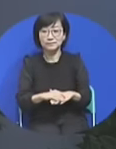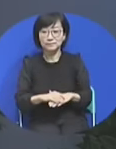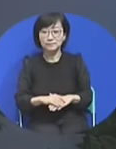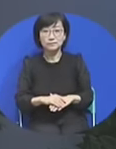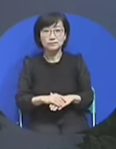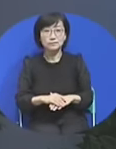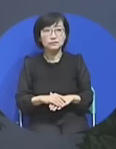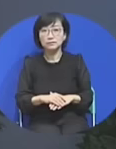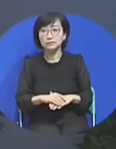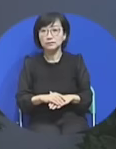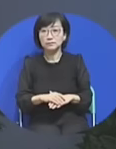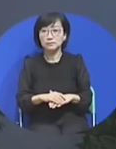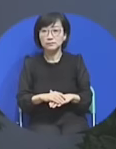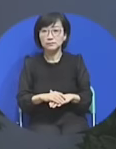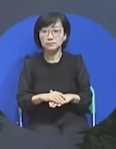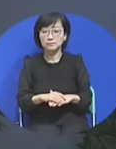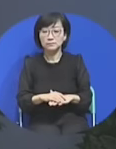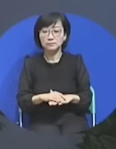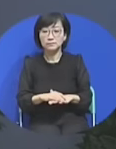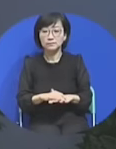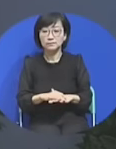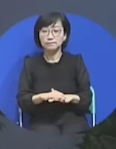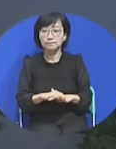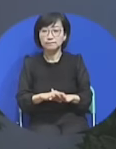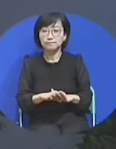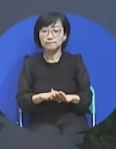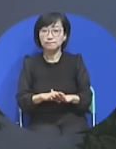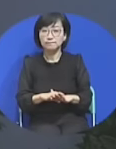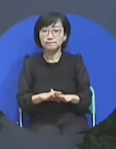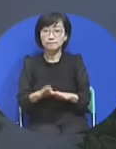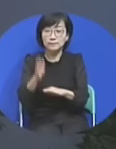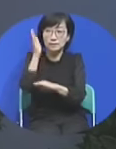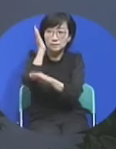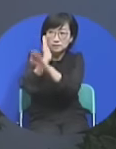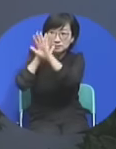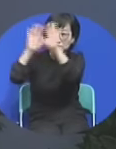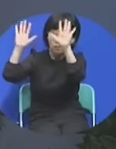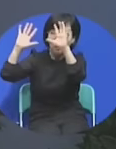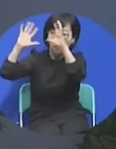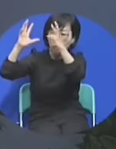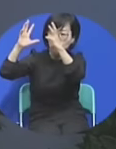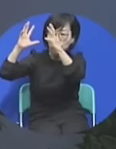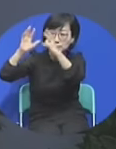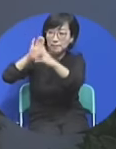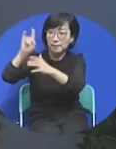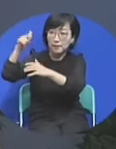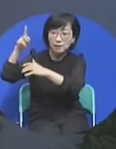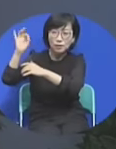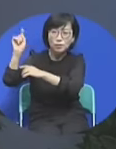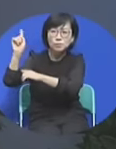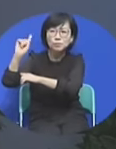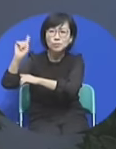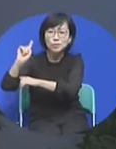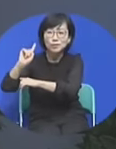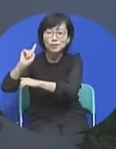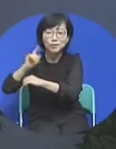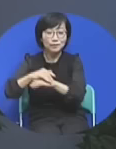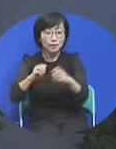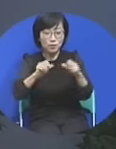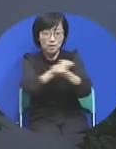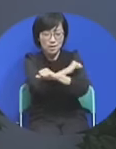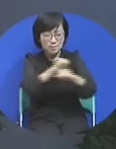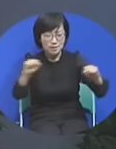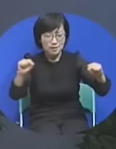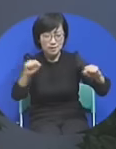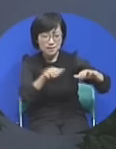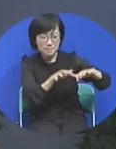그래서 여러분들이 지금 이 천국 배경이란 말은 광야길 가는 중에 승리하는 걸 말해요. This background of heaven means